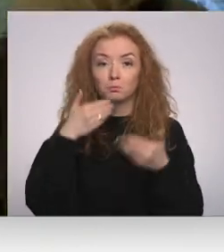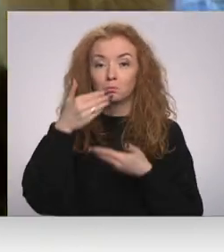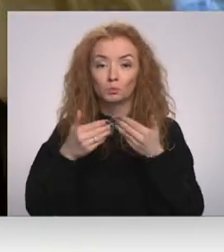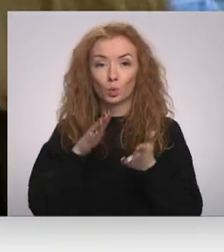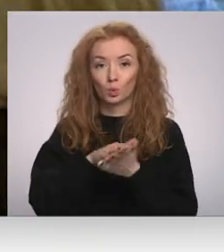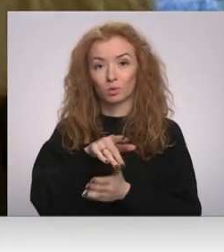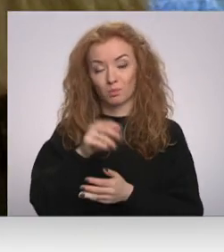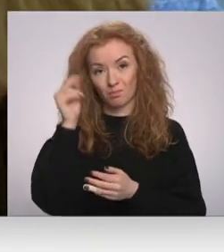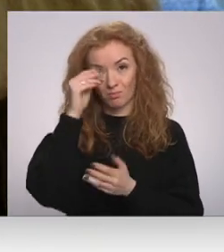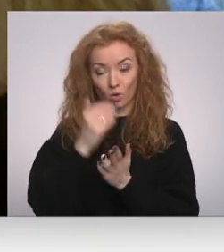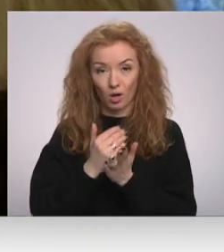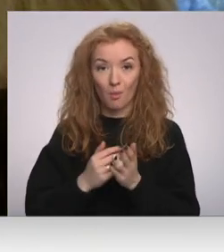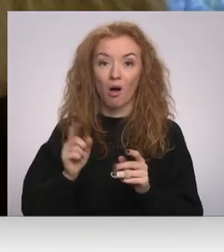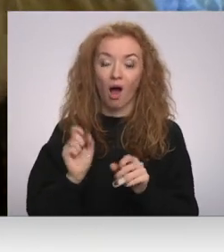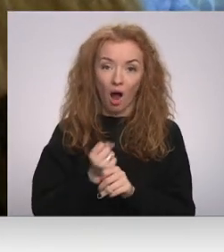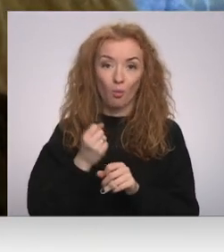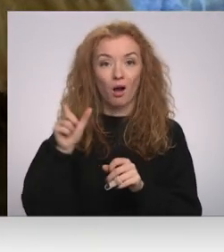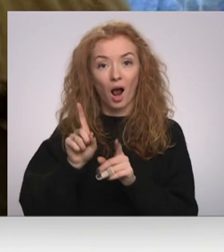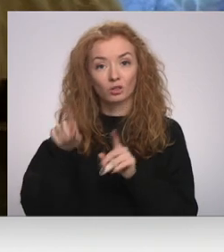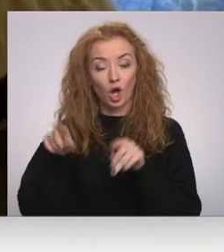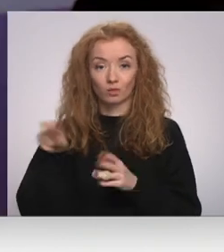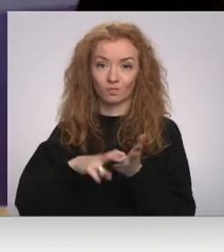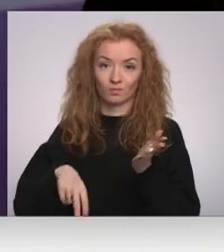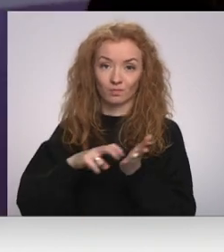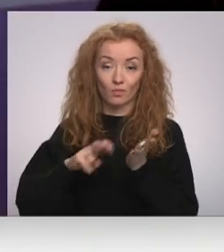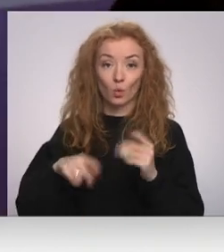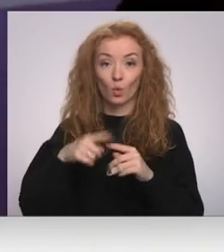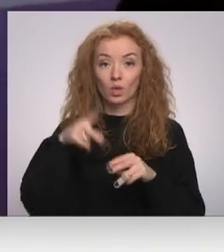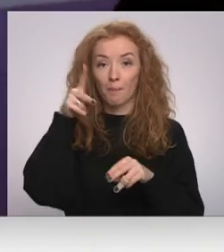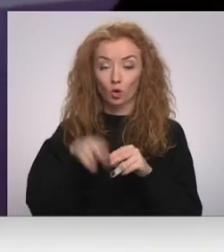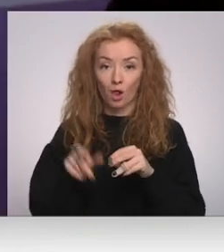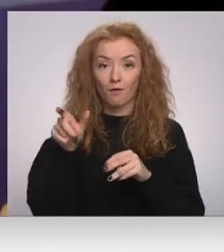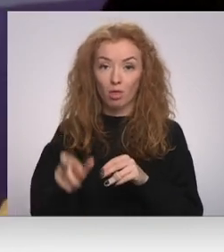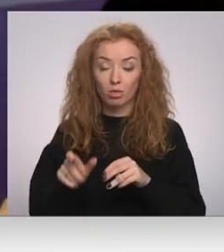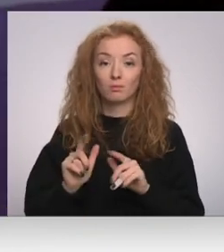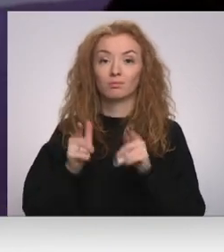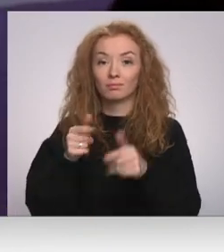izglītības programmām, gan atbirumas mācību laikā, gan arī absolventu nodarbinātība, kā